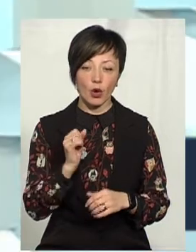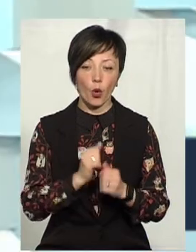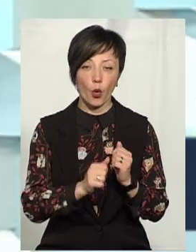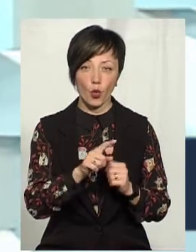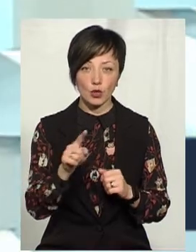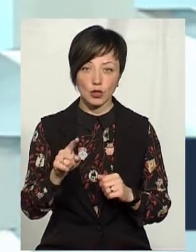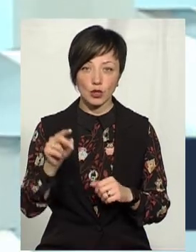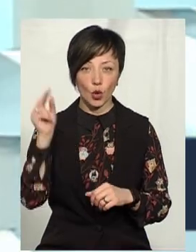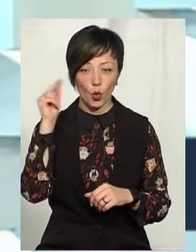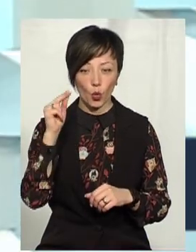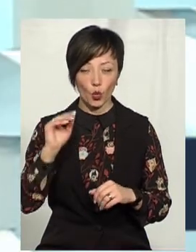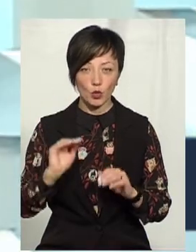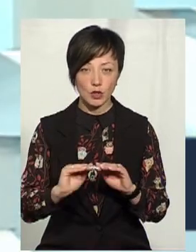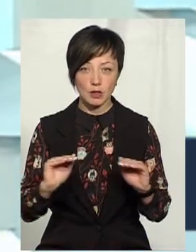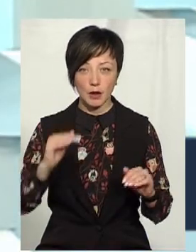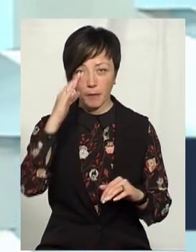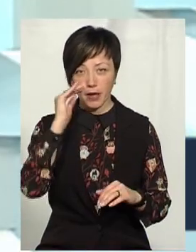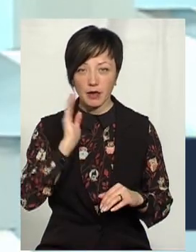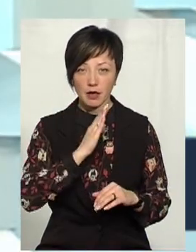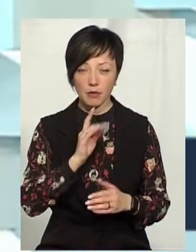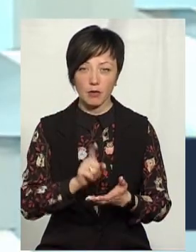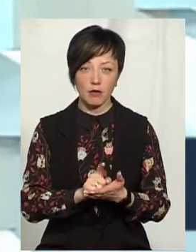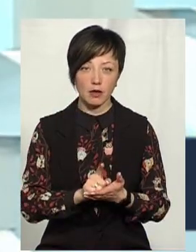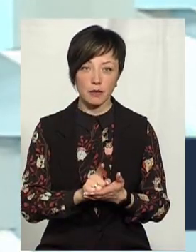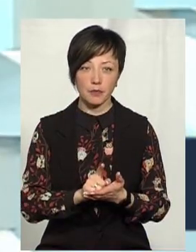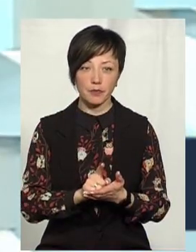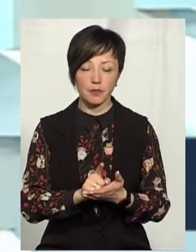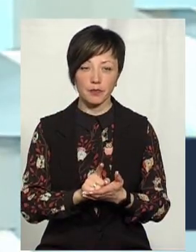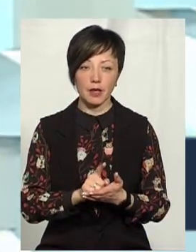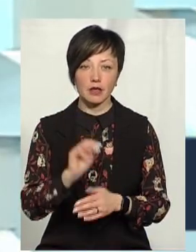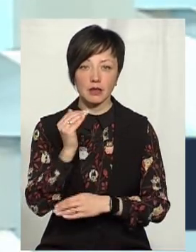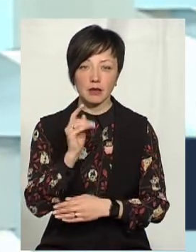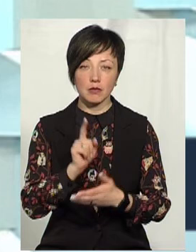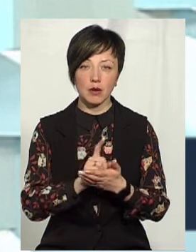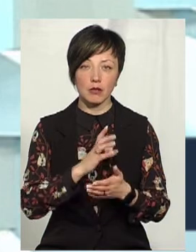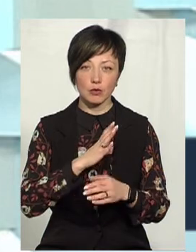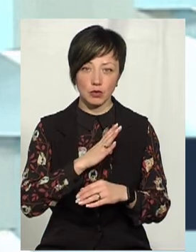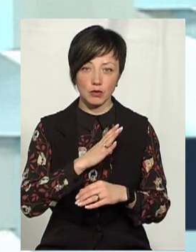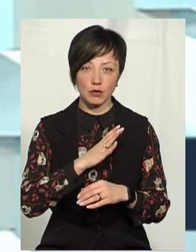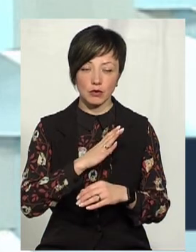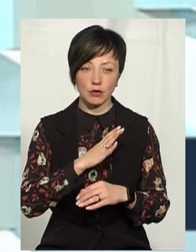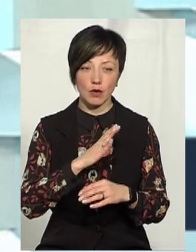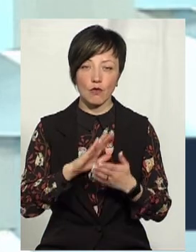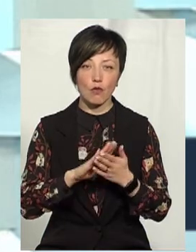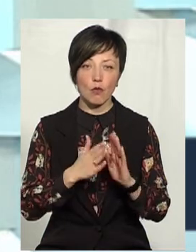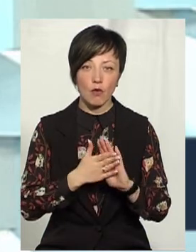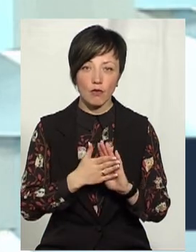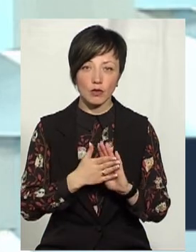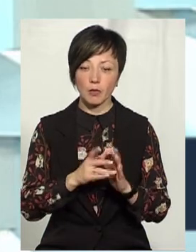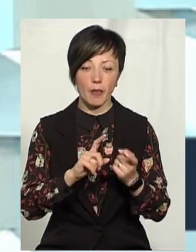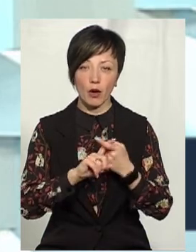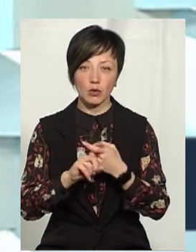кожен учень, батьки цього учня передусім, мають розуміти, що дитина має знаходитися в таких умовах, щоб